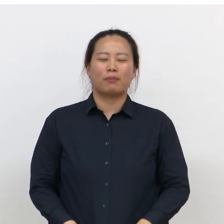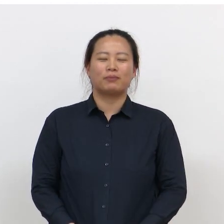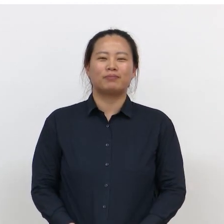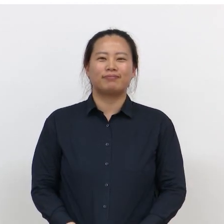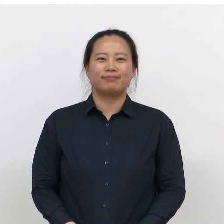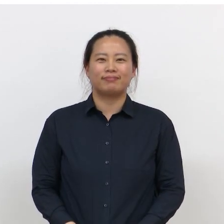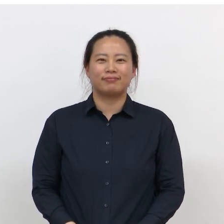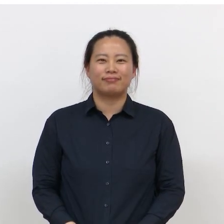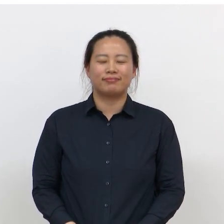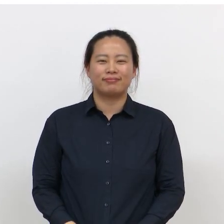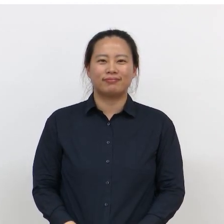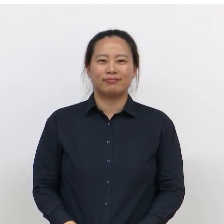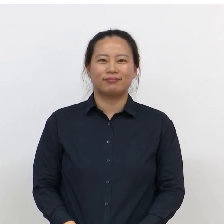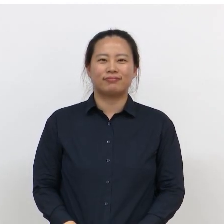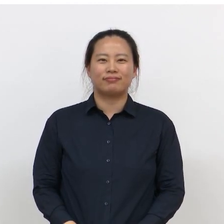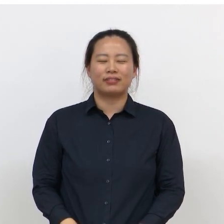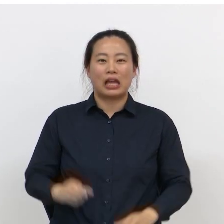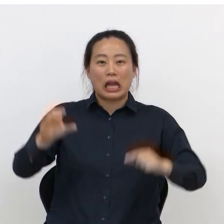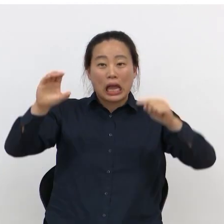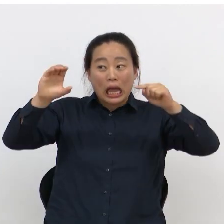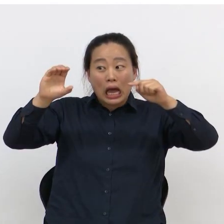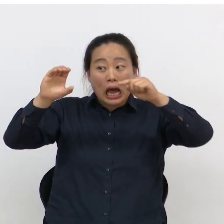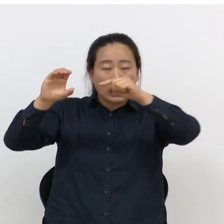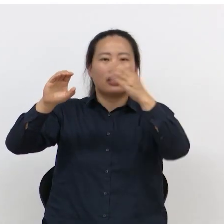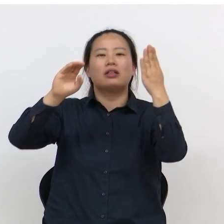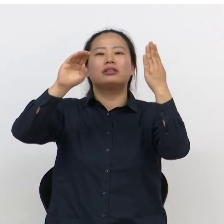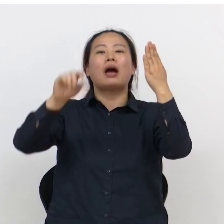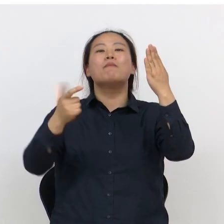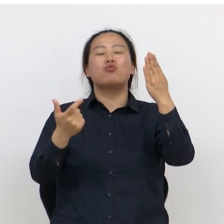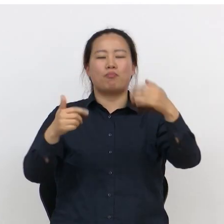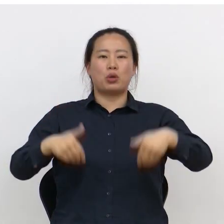그래가지고 요거 밀어넣는데 3분이 걸렸습니다. 그래서